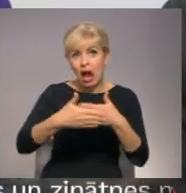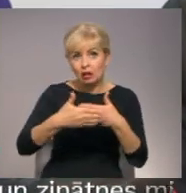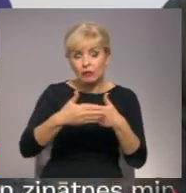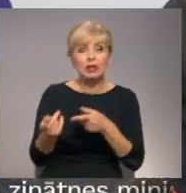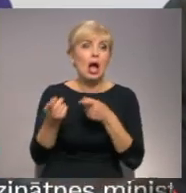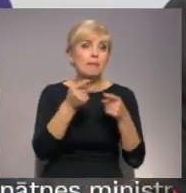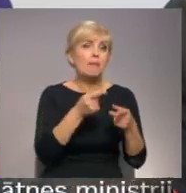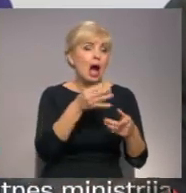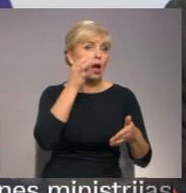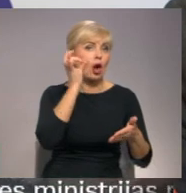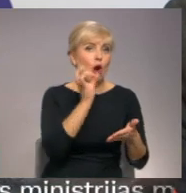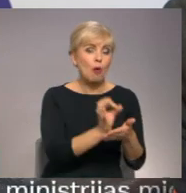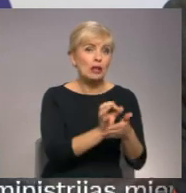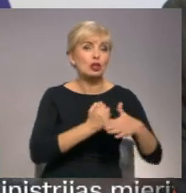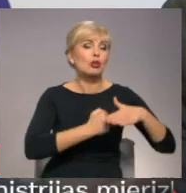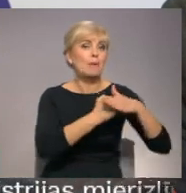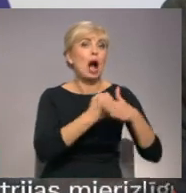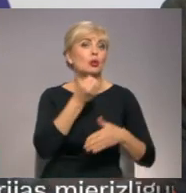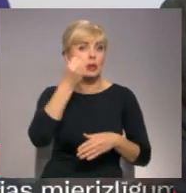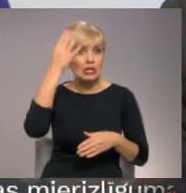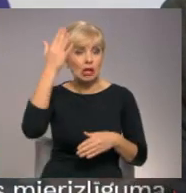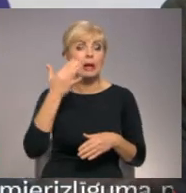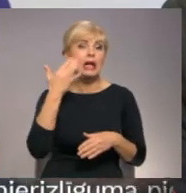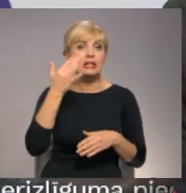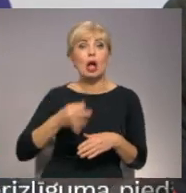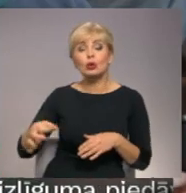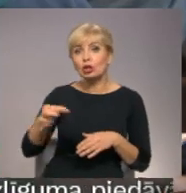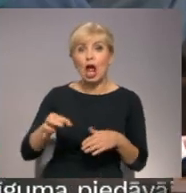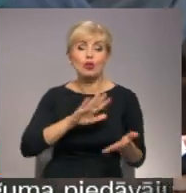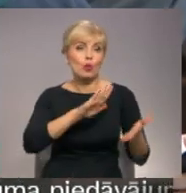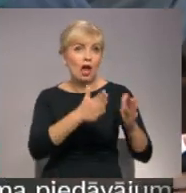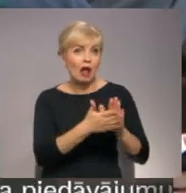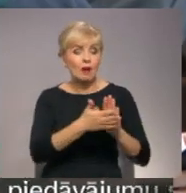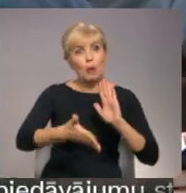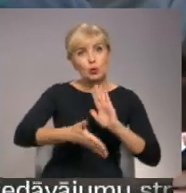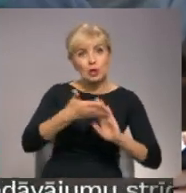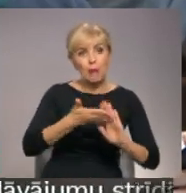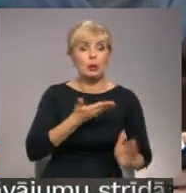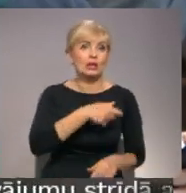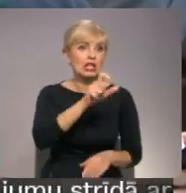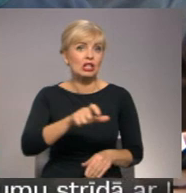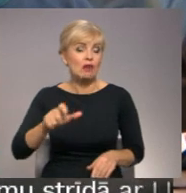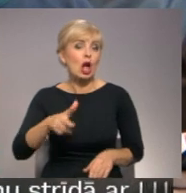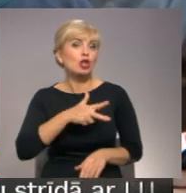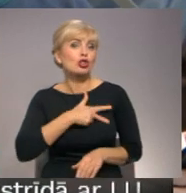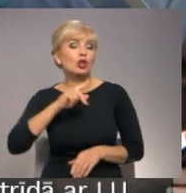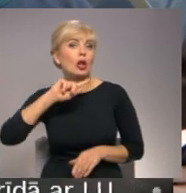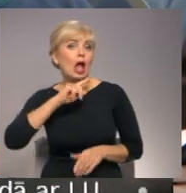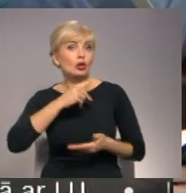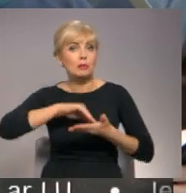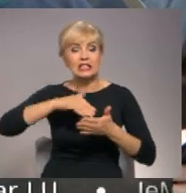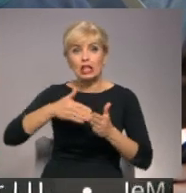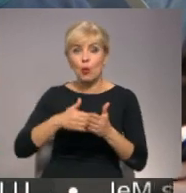uz kompetencēs balstītu izglītību, kā arī cer uz reģionu reformu, kas varētu uzlabot iedzīvotāju sociāli-ekonomisko